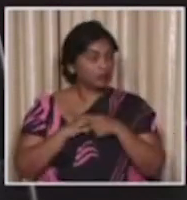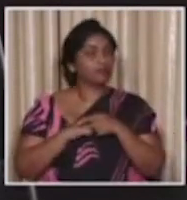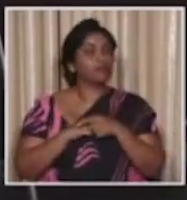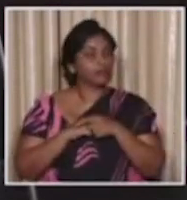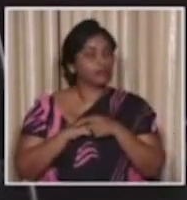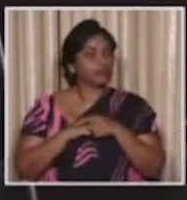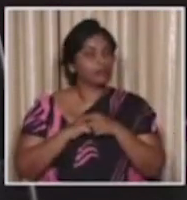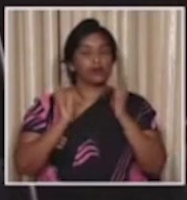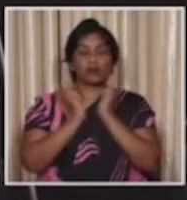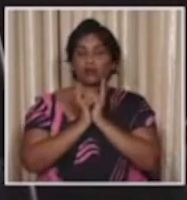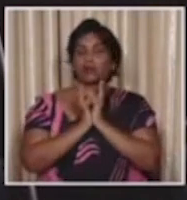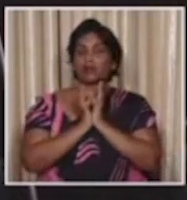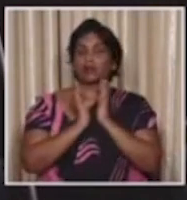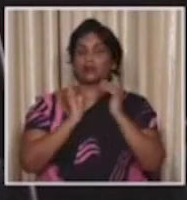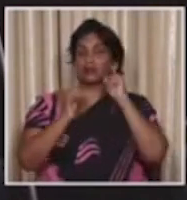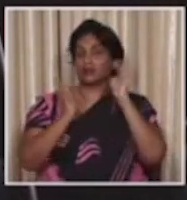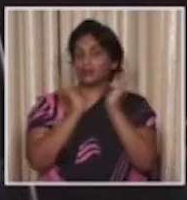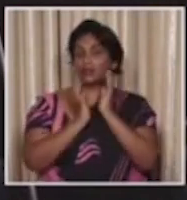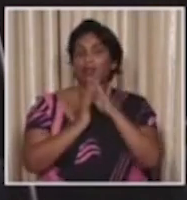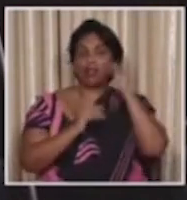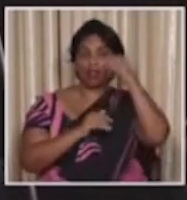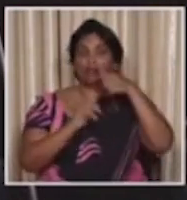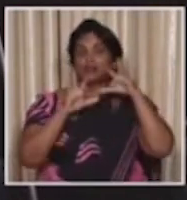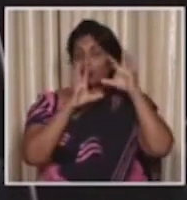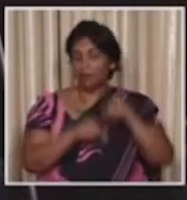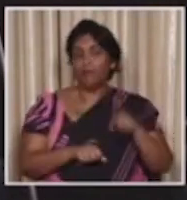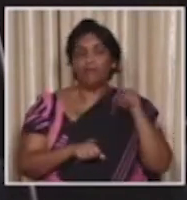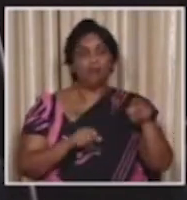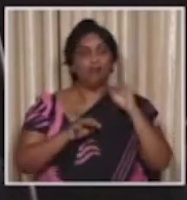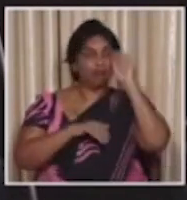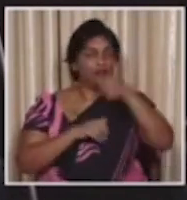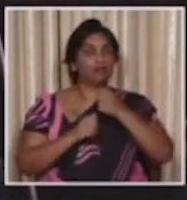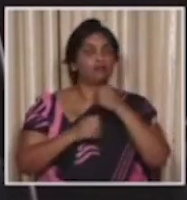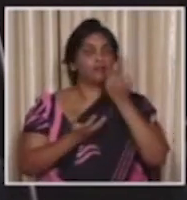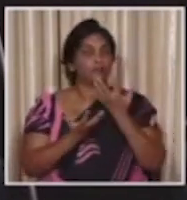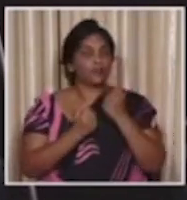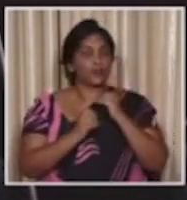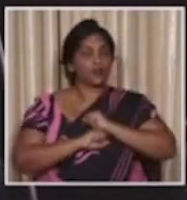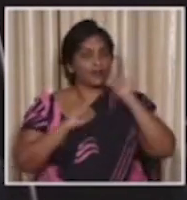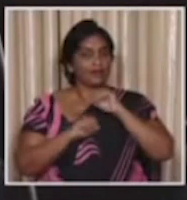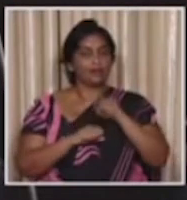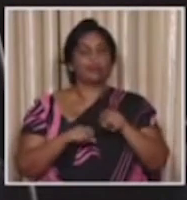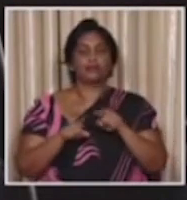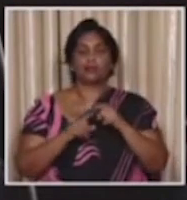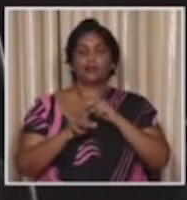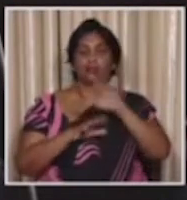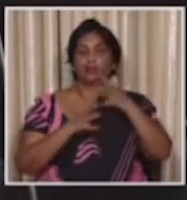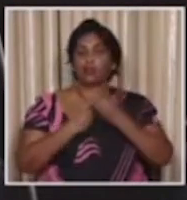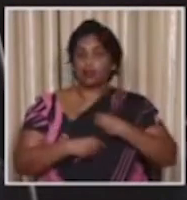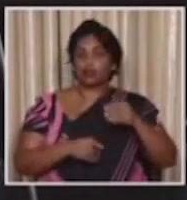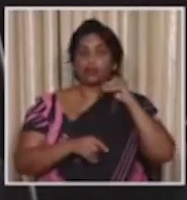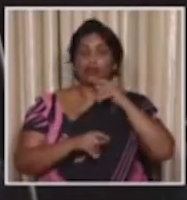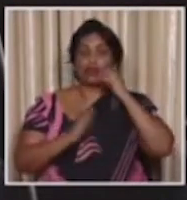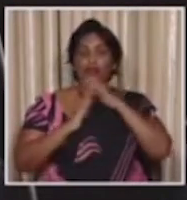මේ වර රක්ෂිතය අලින්ගේ නිජබීමේ රැකගන්න. ඒ නිජබීම රැකගන්න ඕන නිසා තමයි උපවාස කරේ. ඒ නිජබීම නැති වෙනකොට තමයි